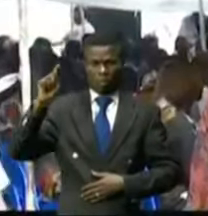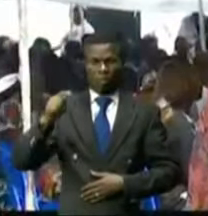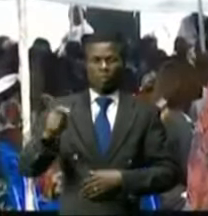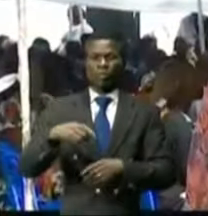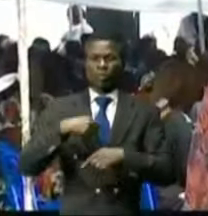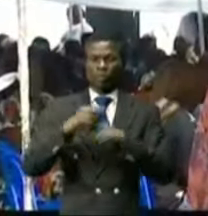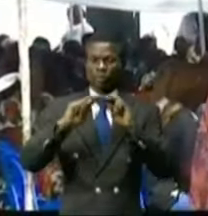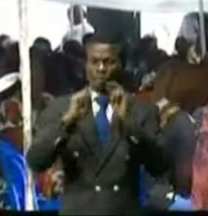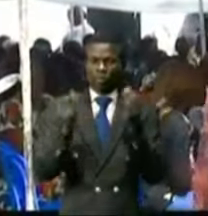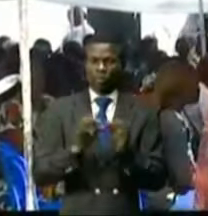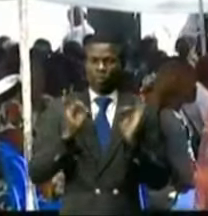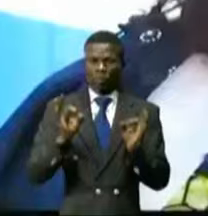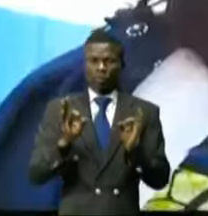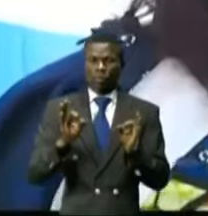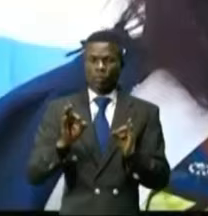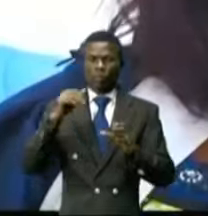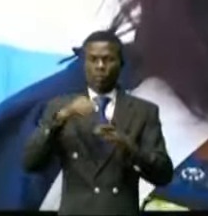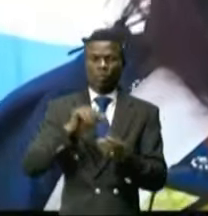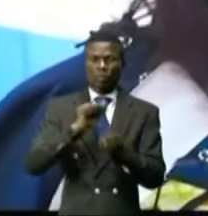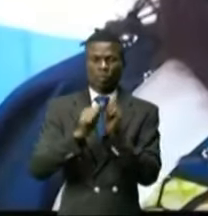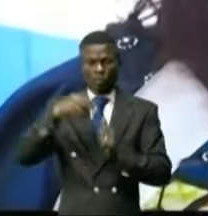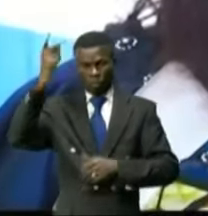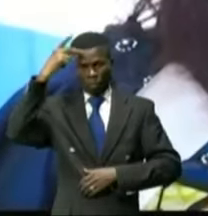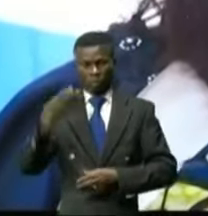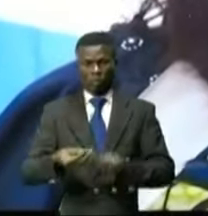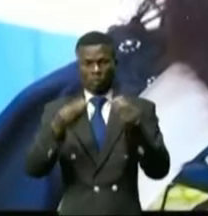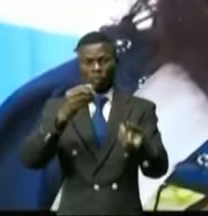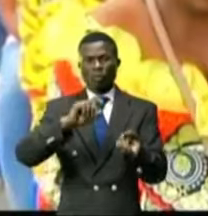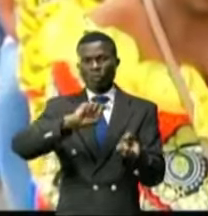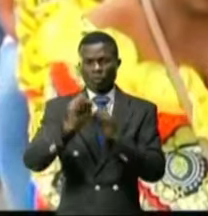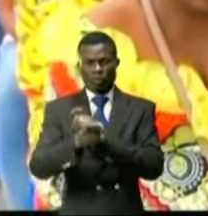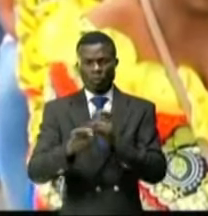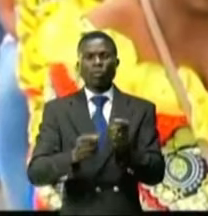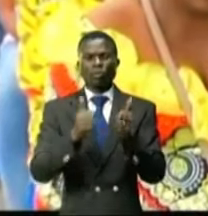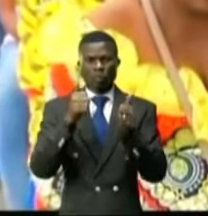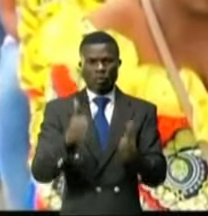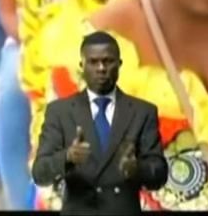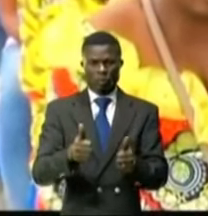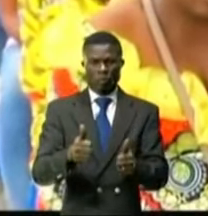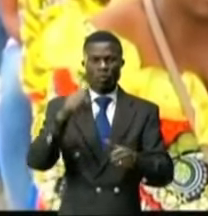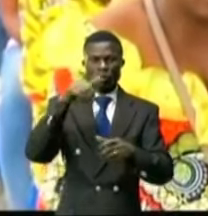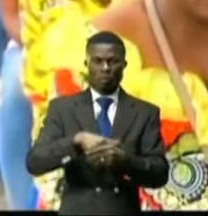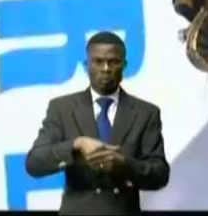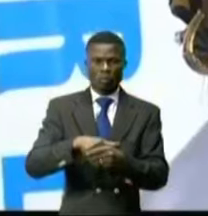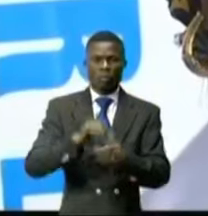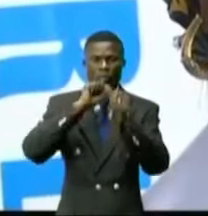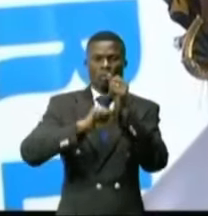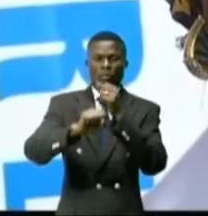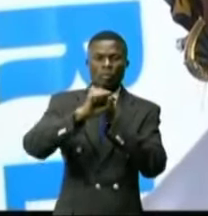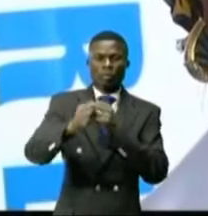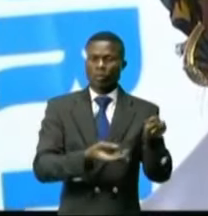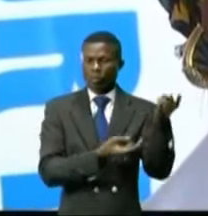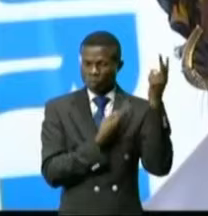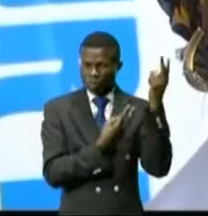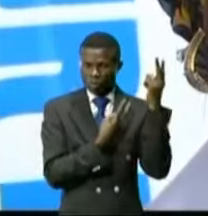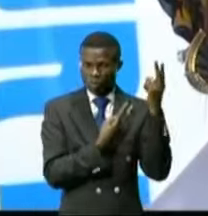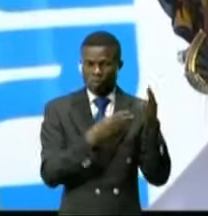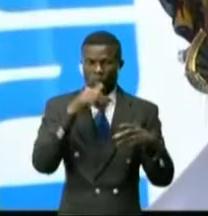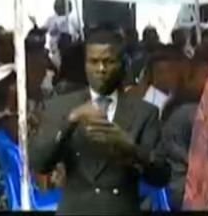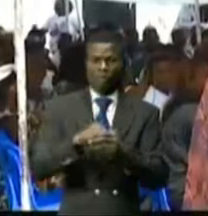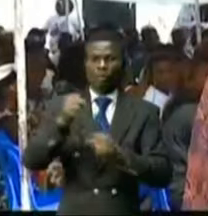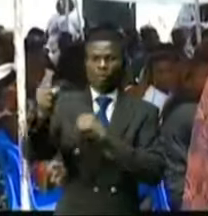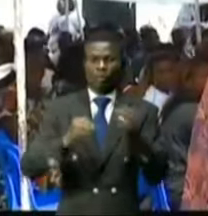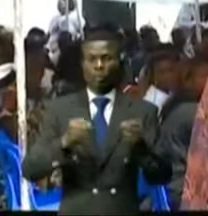dans la scène politique congolaise qui amène un changement positif dans la promotion de valeurs, dans la